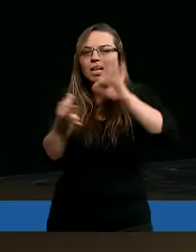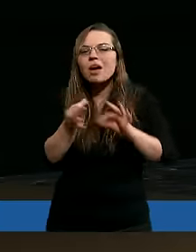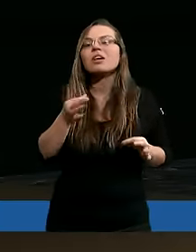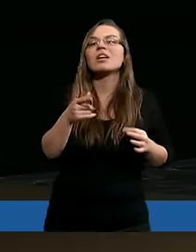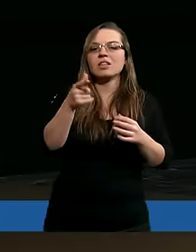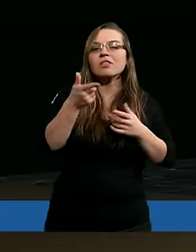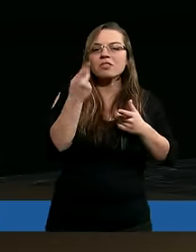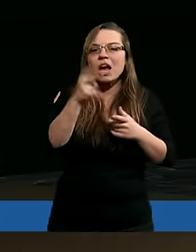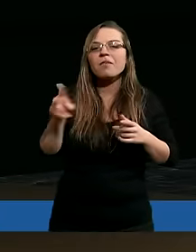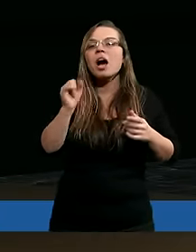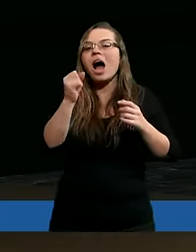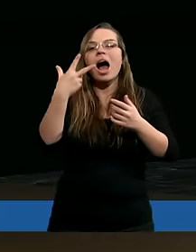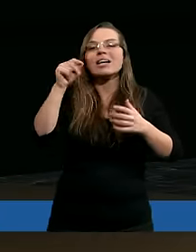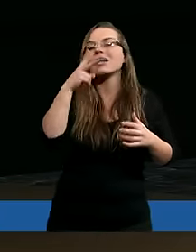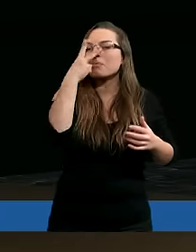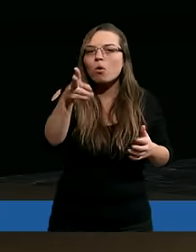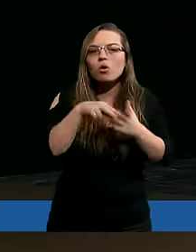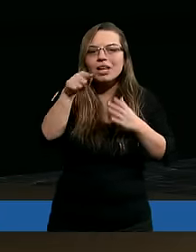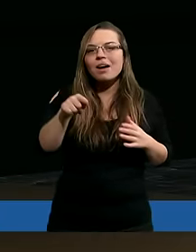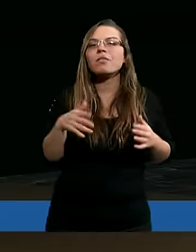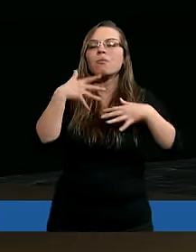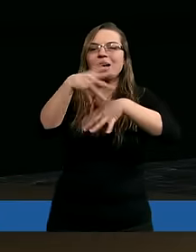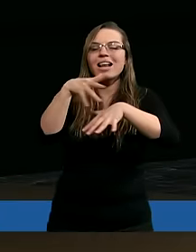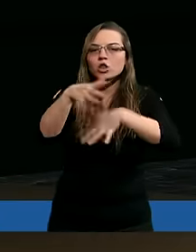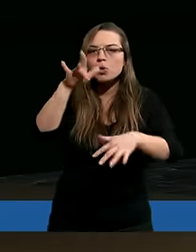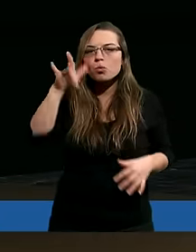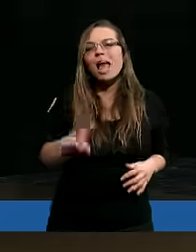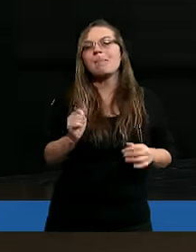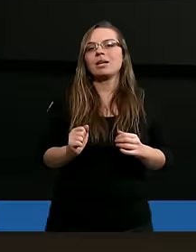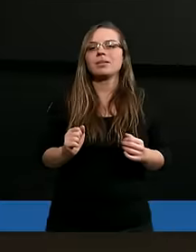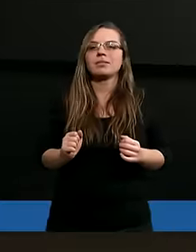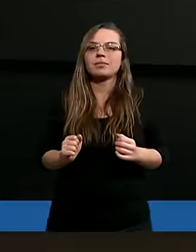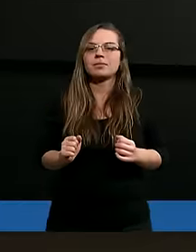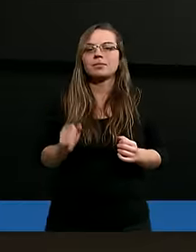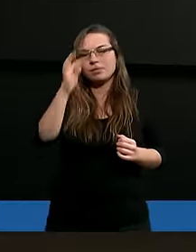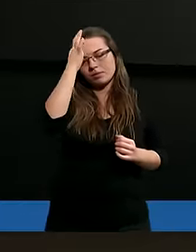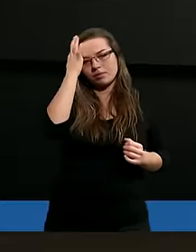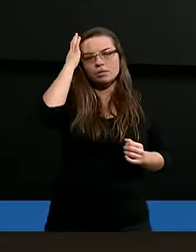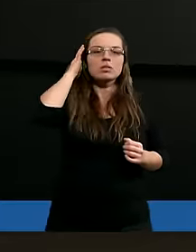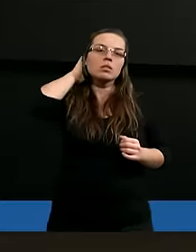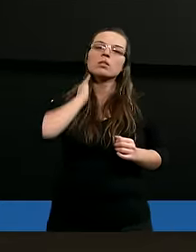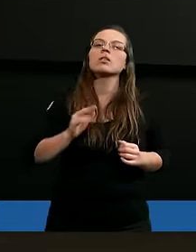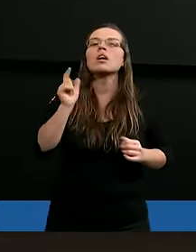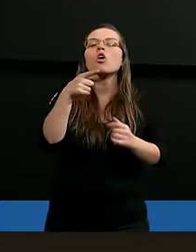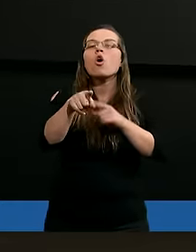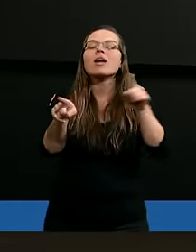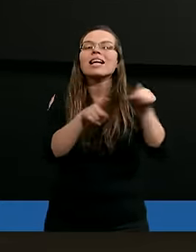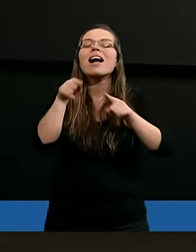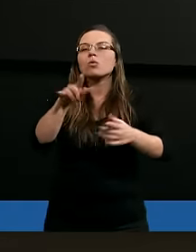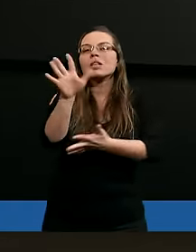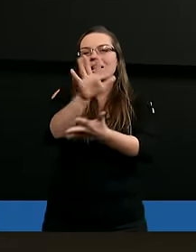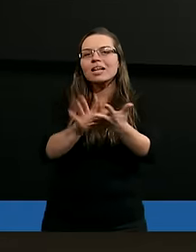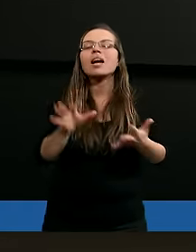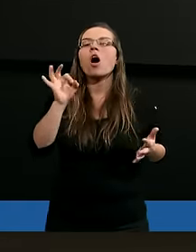Gdyż w wierze, a nie w oglądaniu, pielgrzymujemy. Co dla nas znaczą te teksty